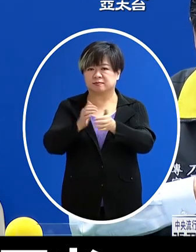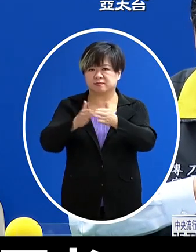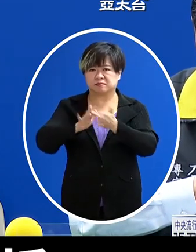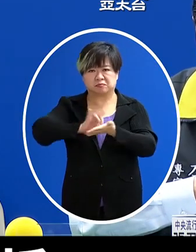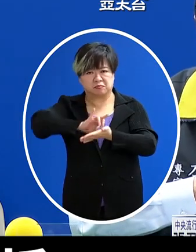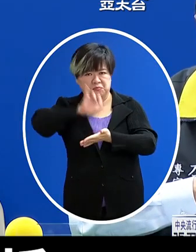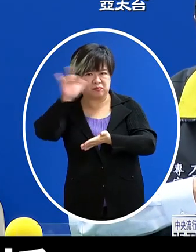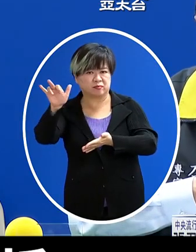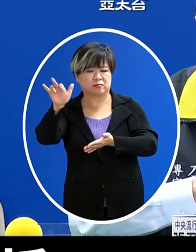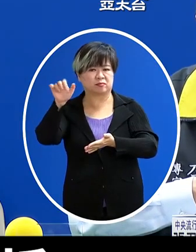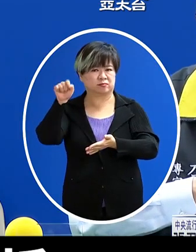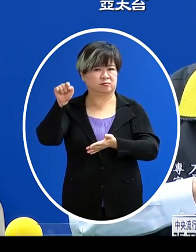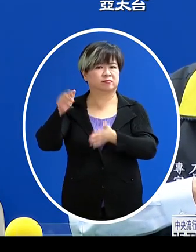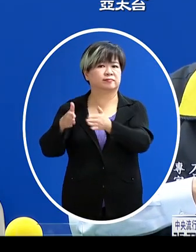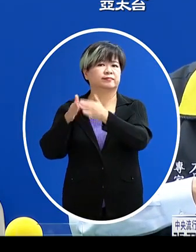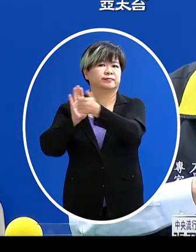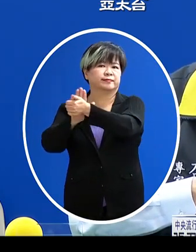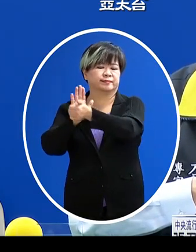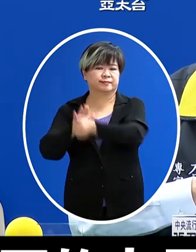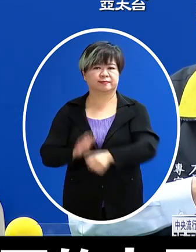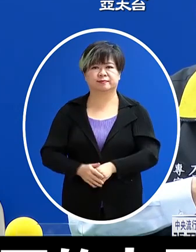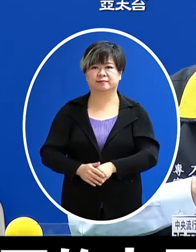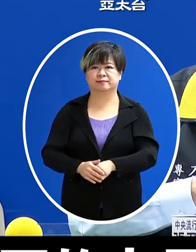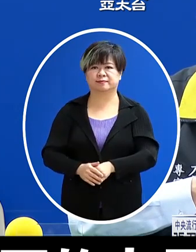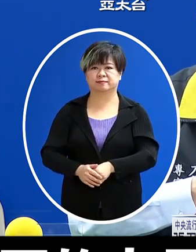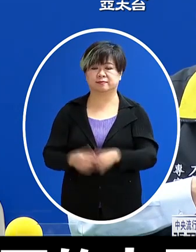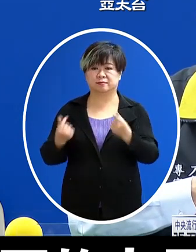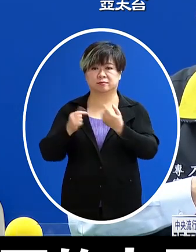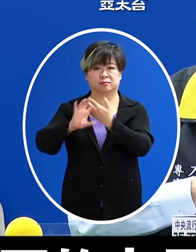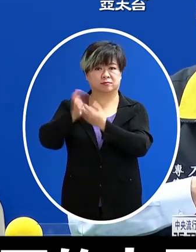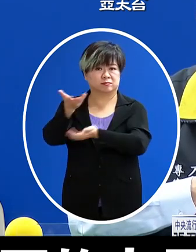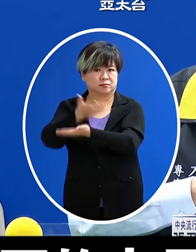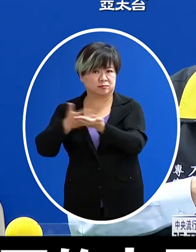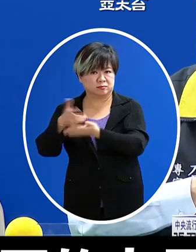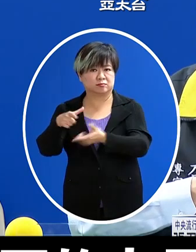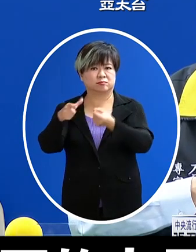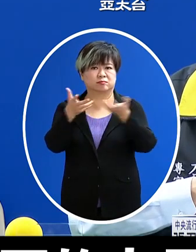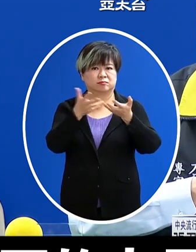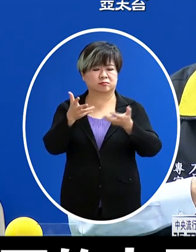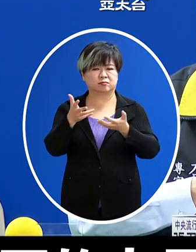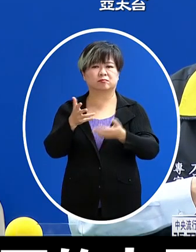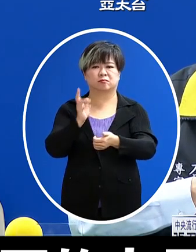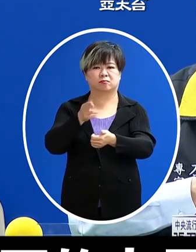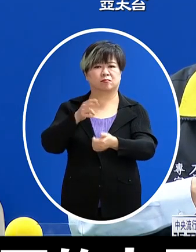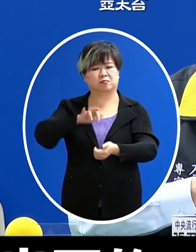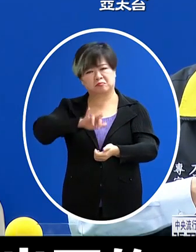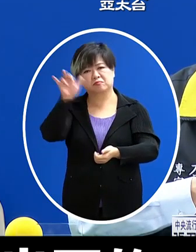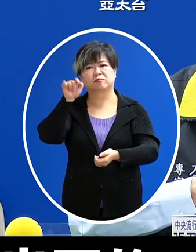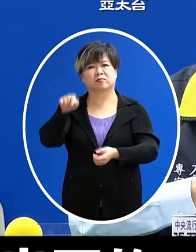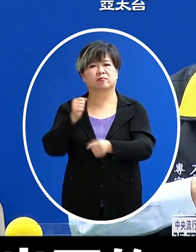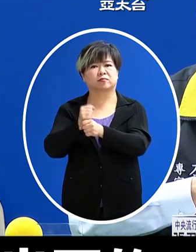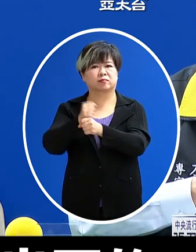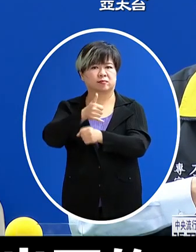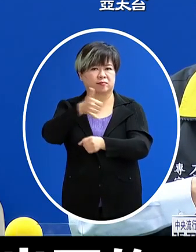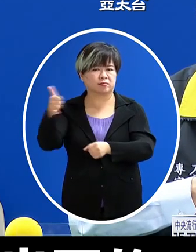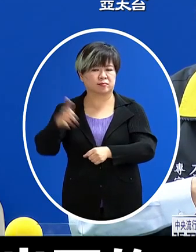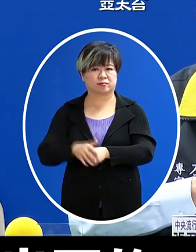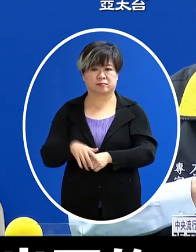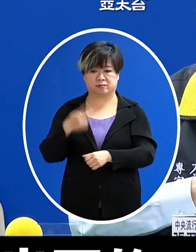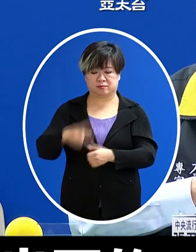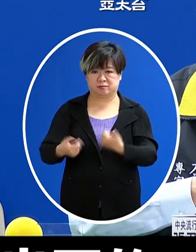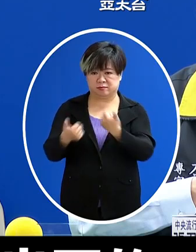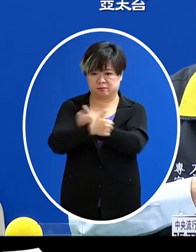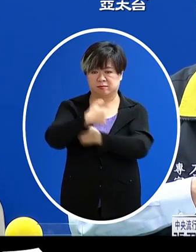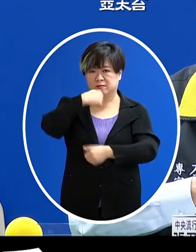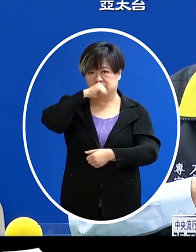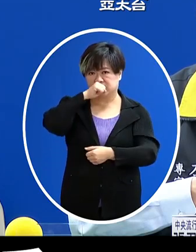者，那这个部分就包括我们的外交跟公务奉派出国的人员，那还有就是代表国